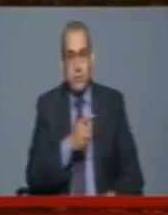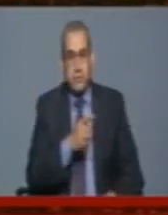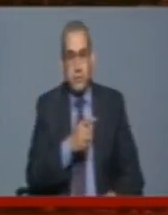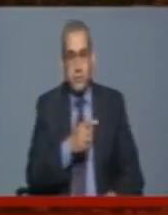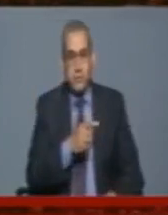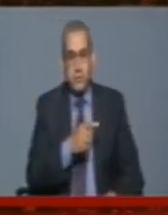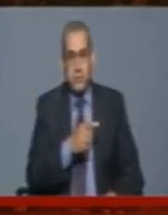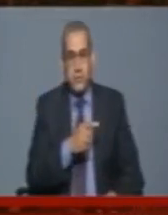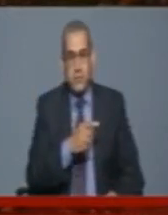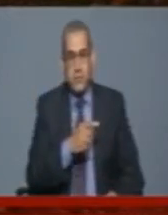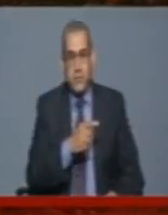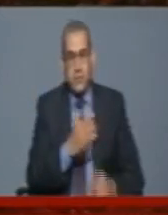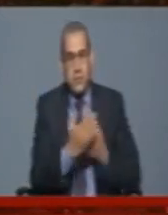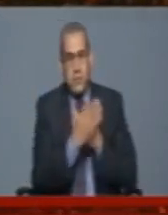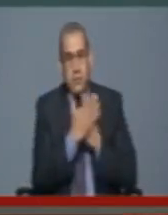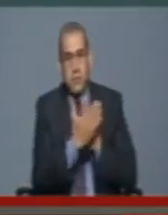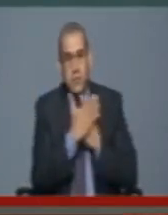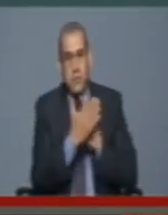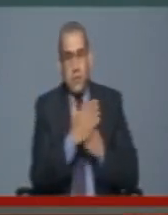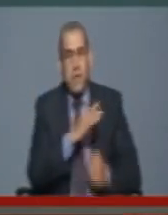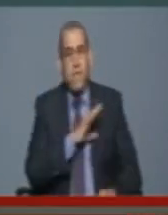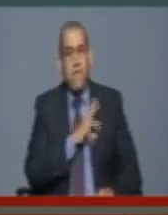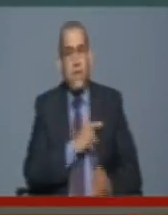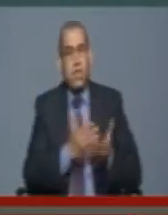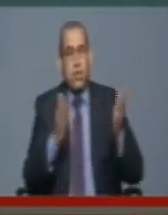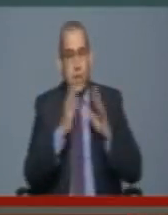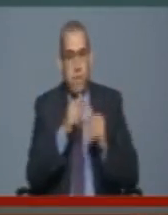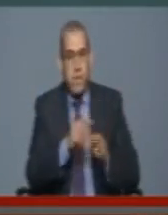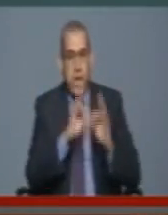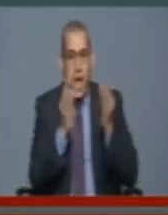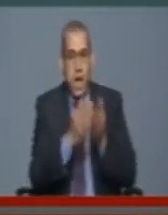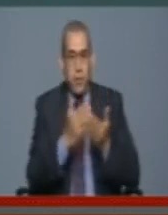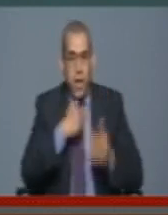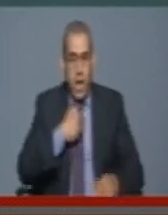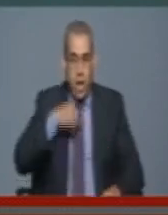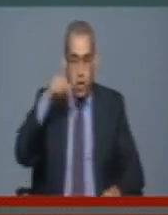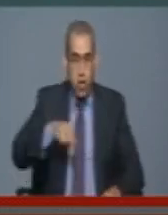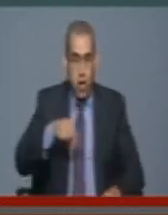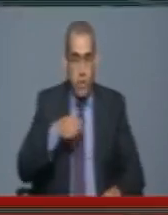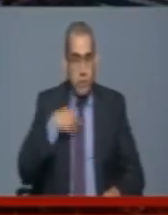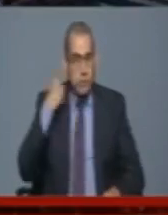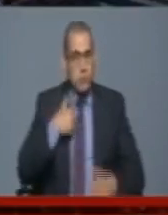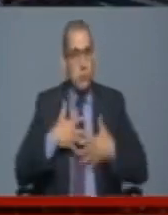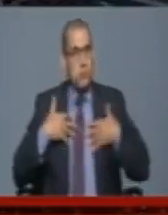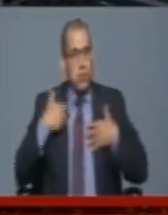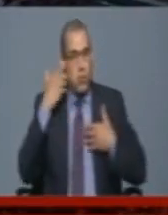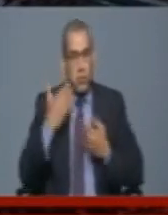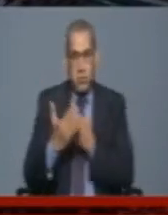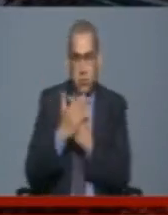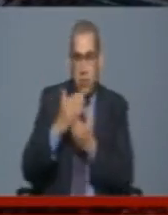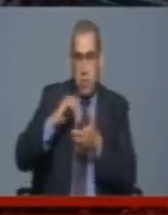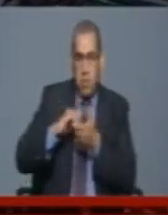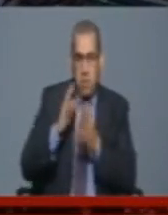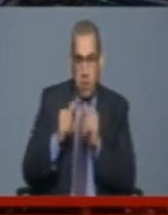في مساندة فلسطين وأهلها. أنا اليوم لا أشعر بتضامن مصري،